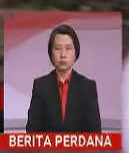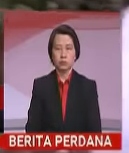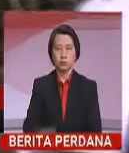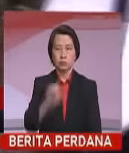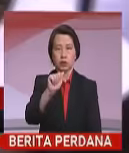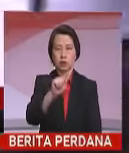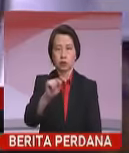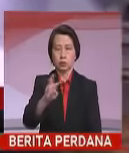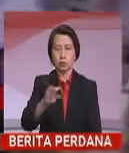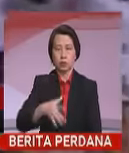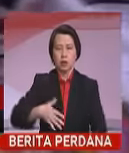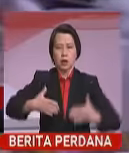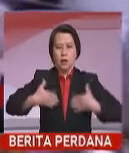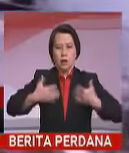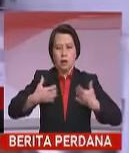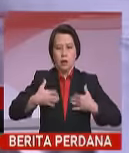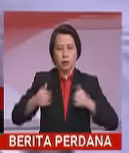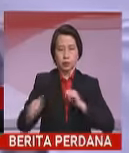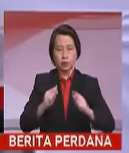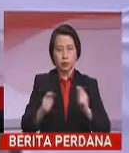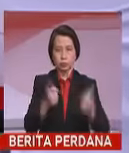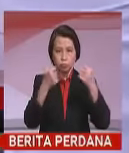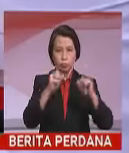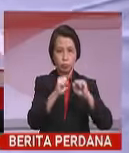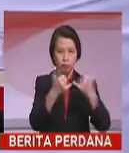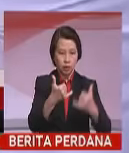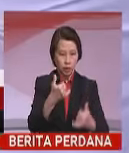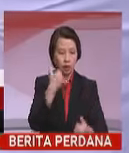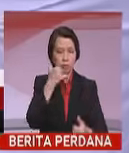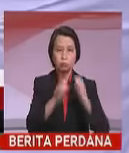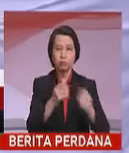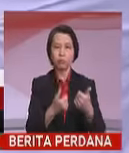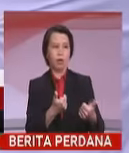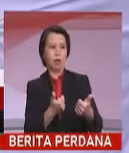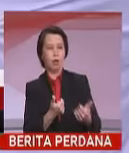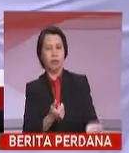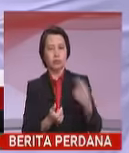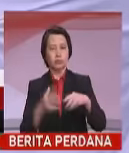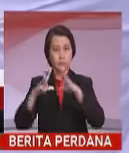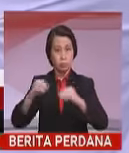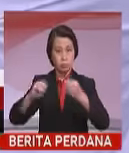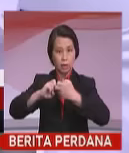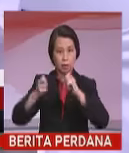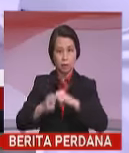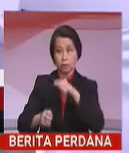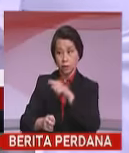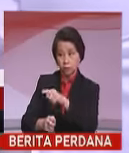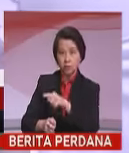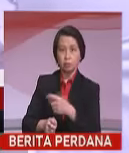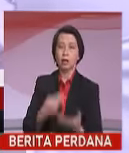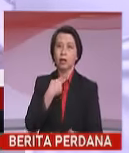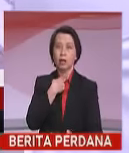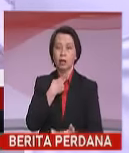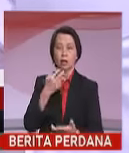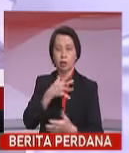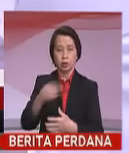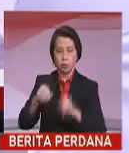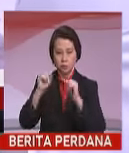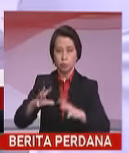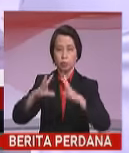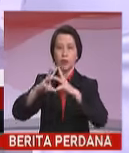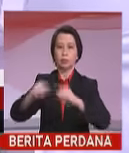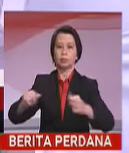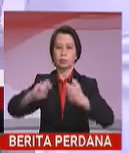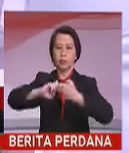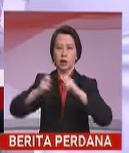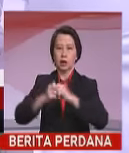Muhammad Azmi meluahkan rasa gembira dengan tindakan pantas syarikat telekomunikasi terbabit untuk menyelesaikan masalah yang dihadapi sekaligus dapat